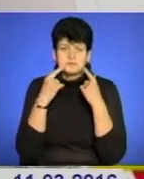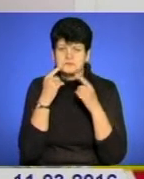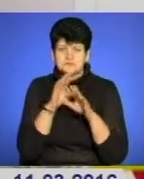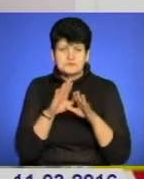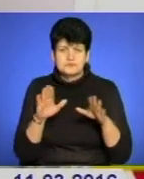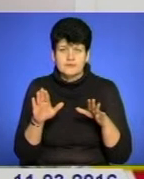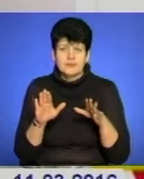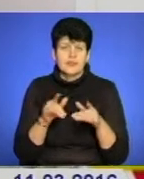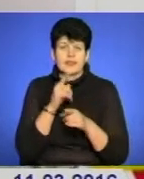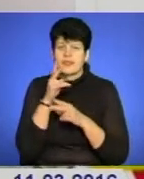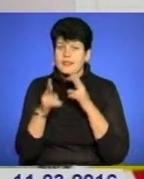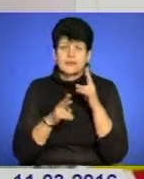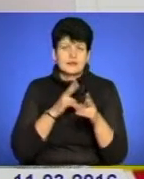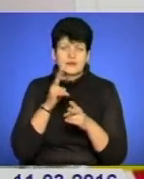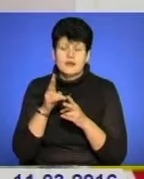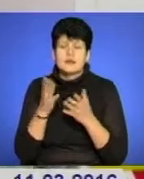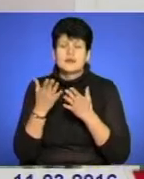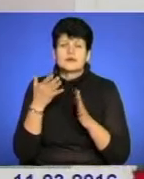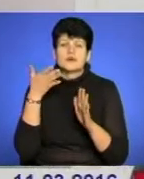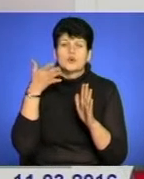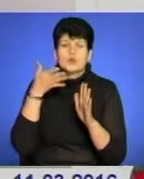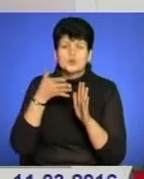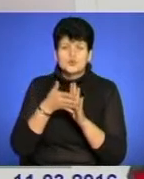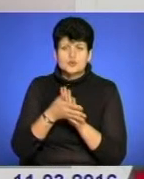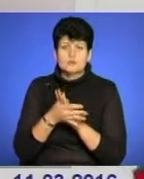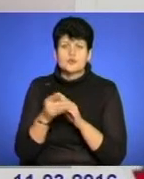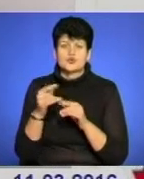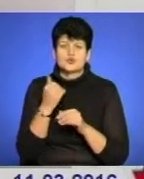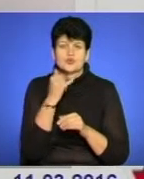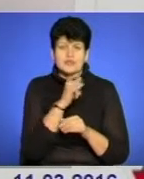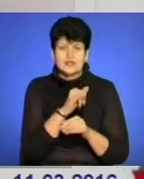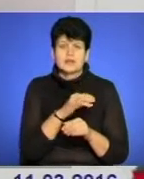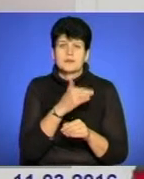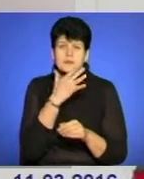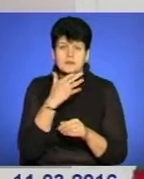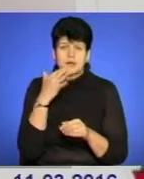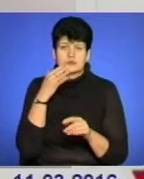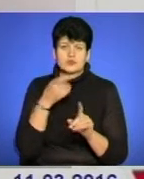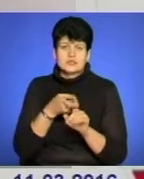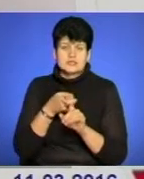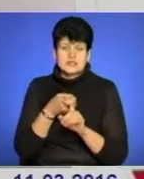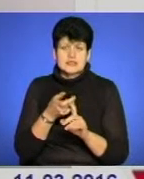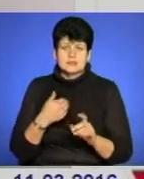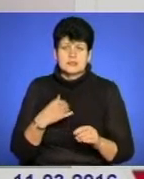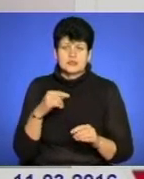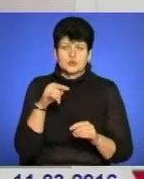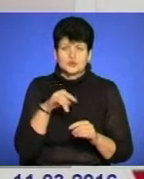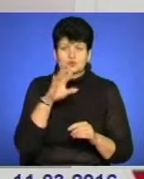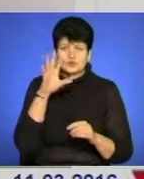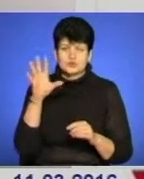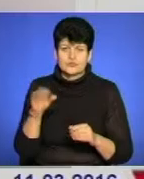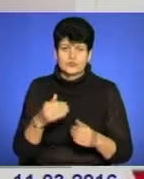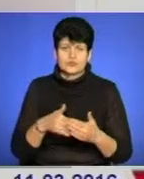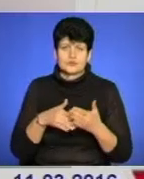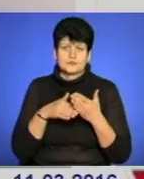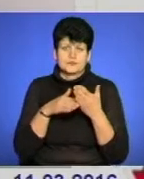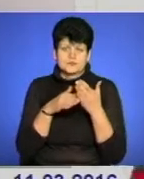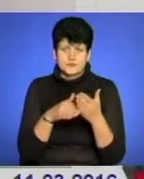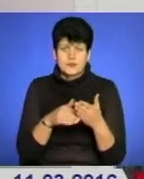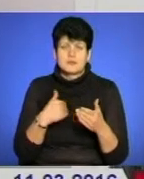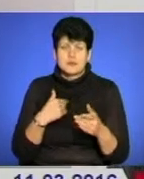не нарікають, які розуміють, що від них багато чого залежить, і ми тут для того, щоб в синергії допомогти.